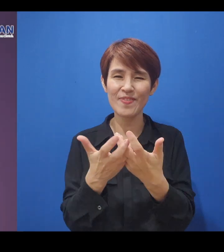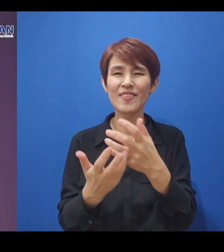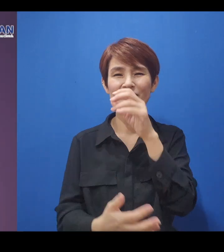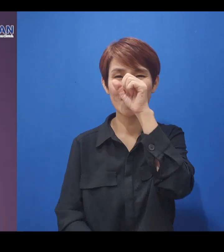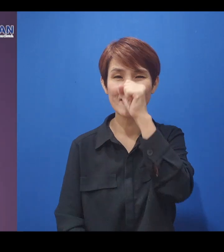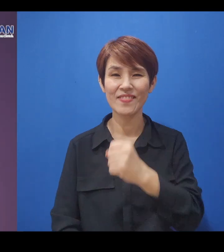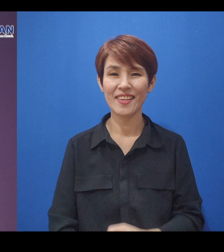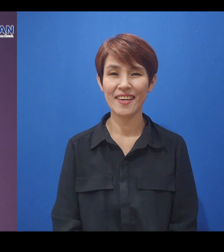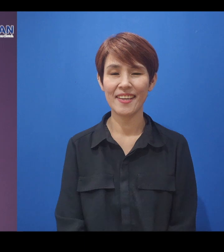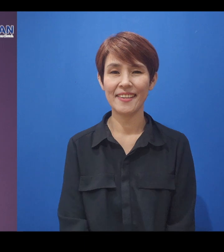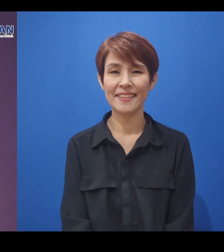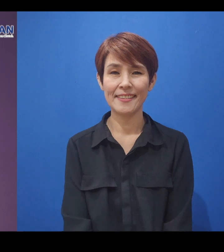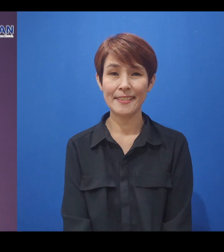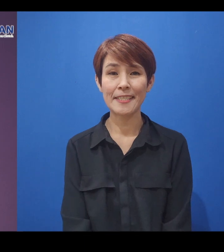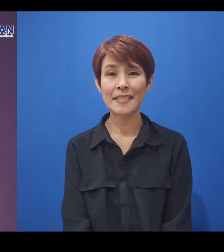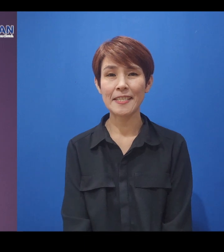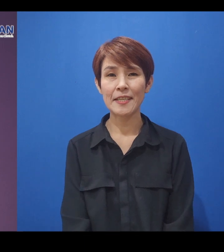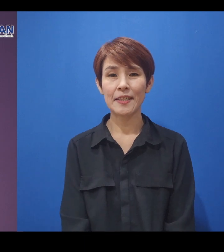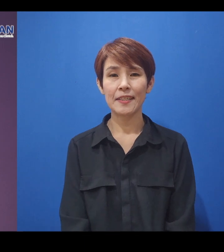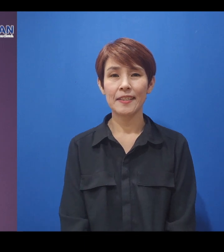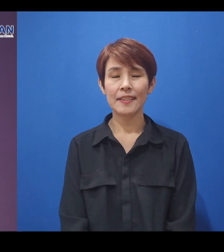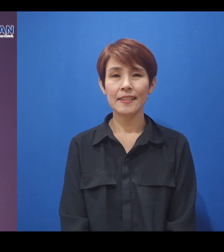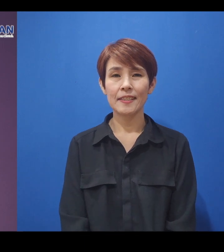충만해지면 좋겠습니다.